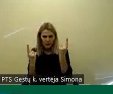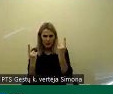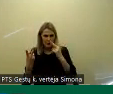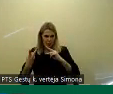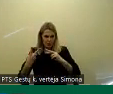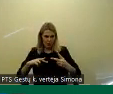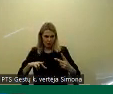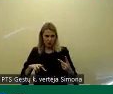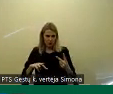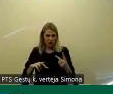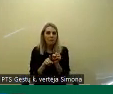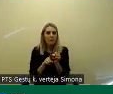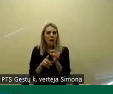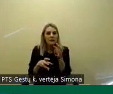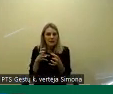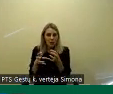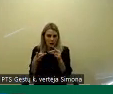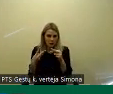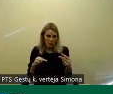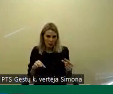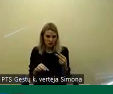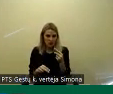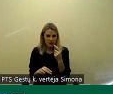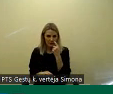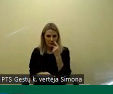ir pasauliniai. Na ir